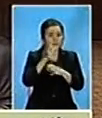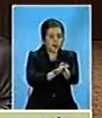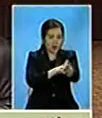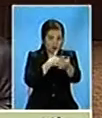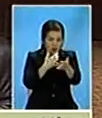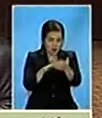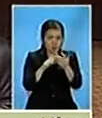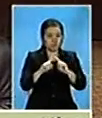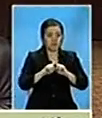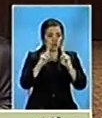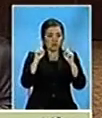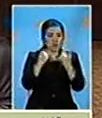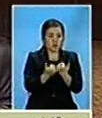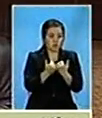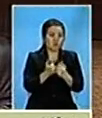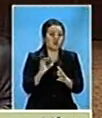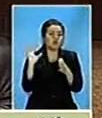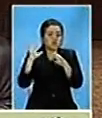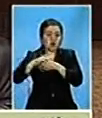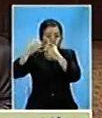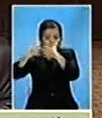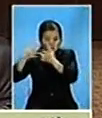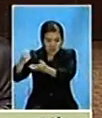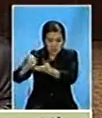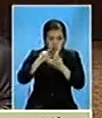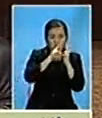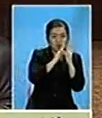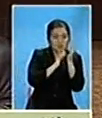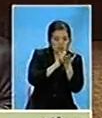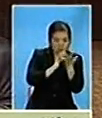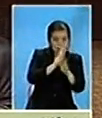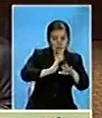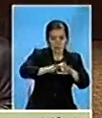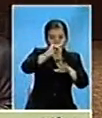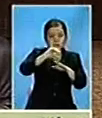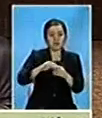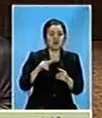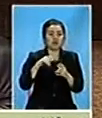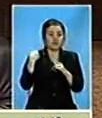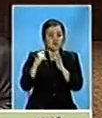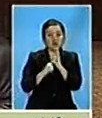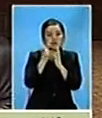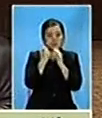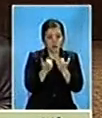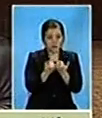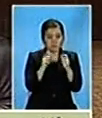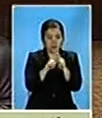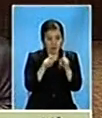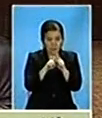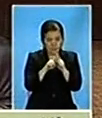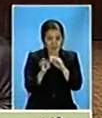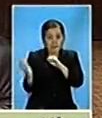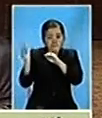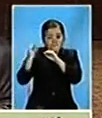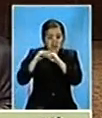ที่เกิดขึ้นไม่นานคำว่าประยุกต์ความหมายมันบอกอยู่แล้วในตัวคือการเพิ่มเ